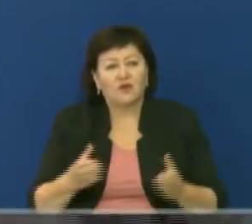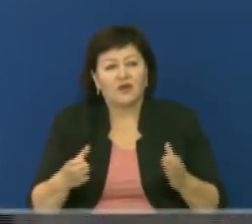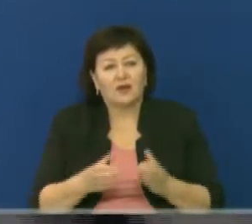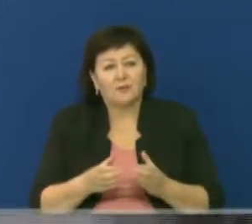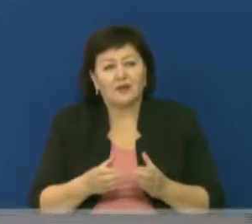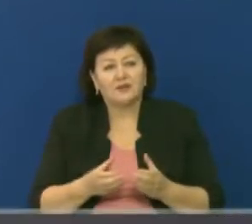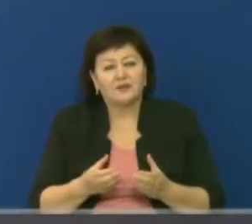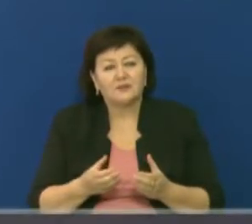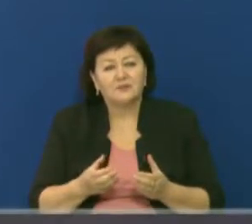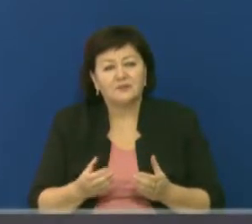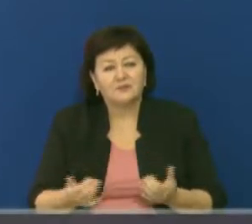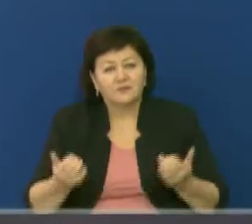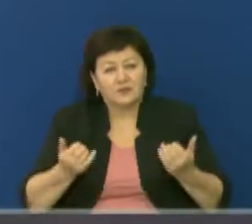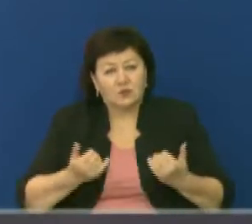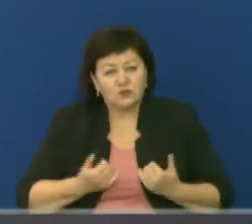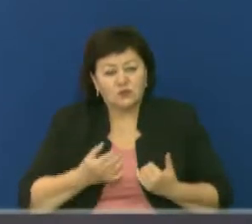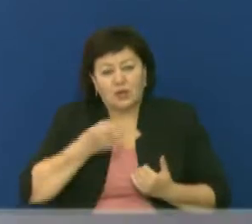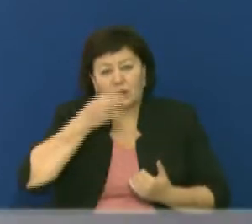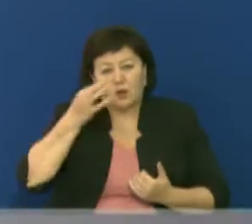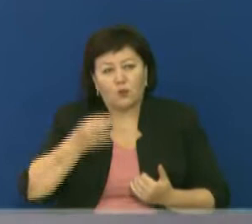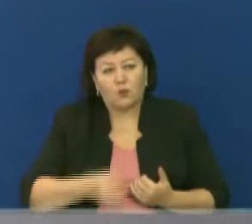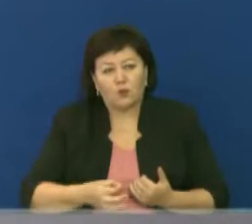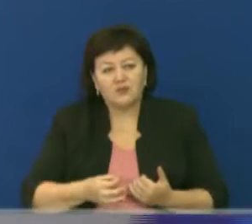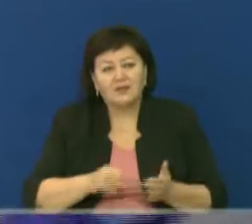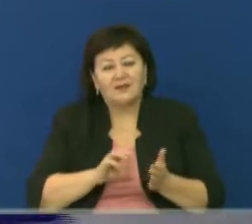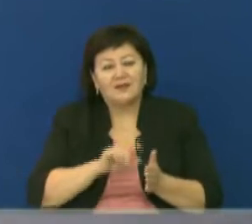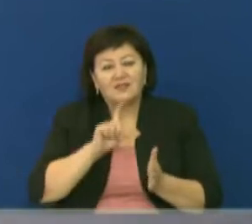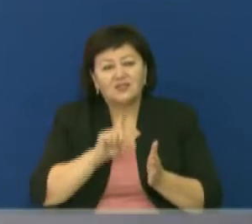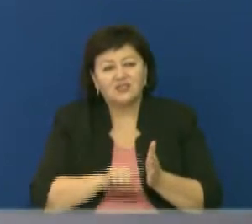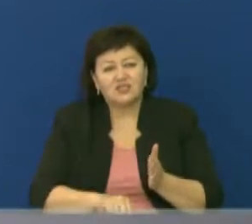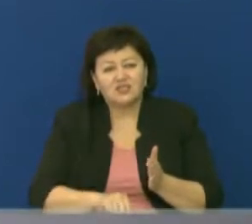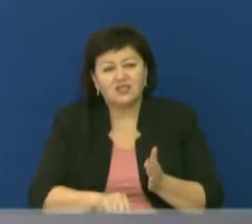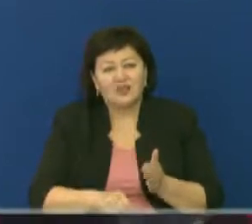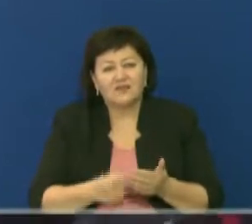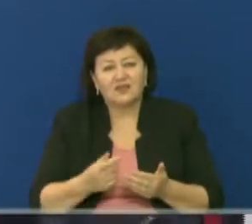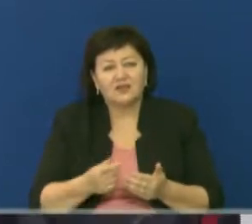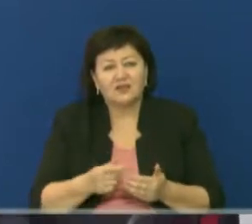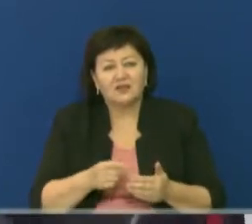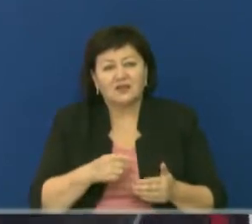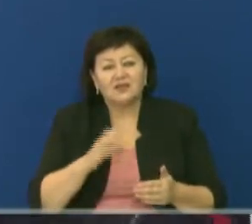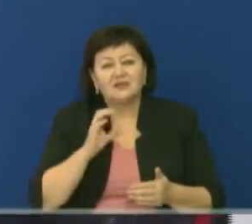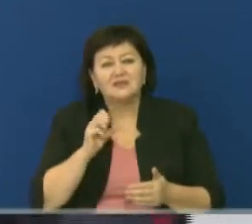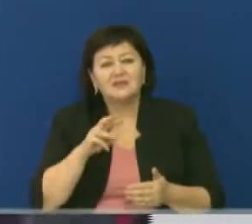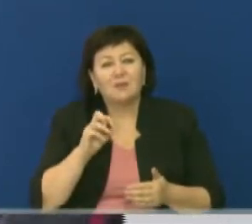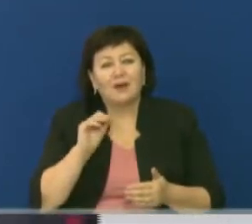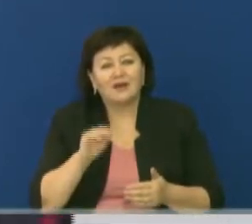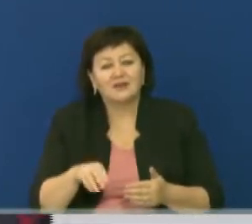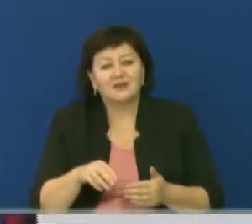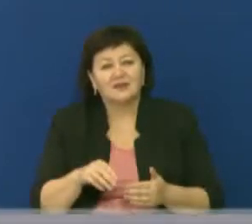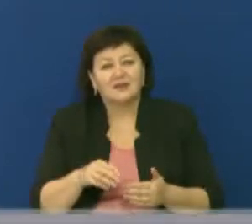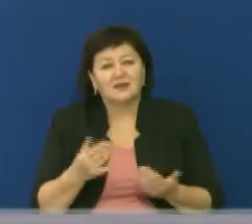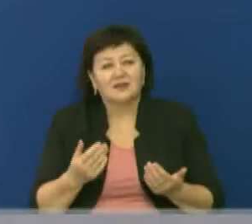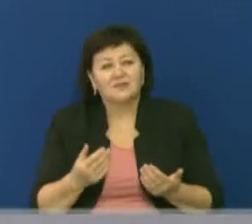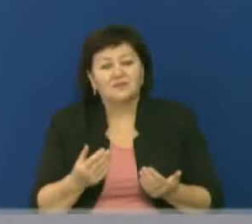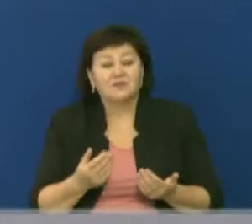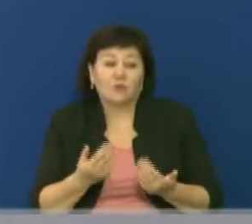которой, как показывает опыт Усть-Каменогорска, обходятся дешевле нынешней обслуживающей организации «Смарт-Концепт». Судьба действующих